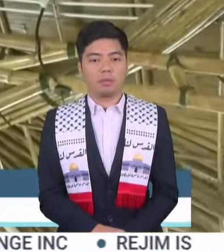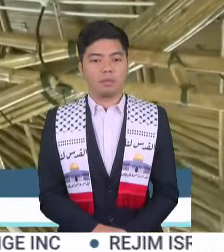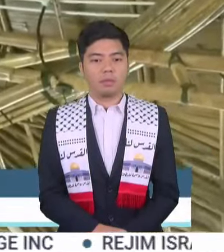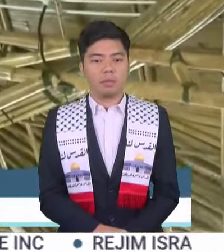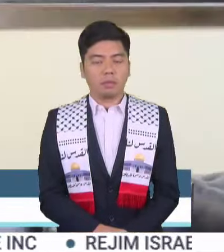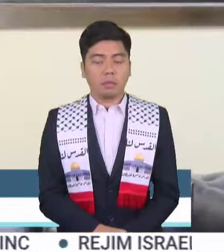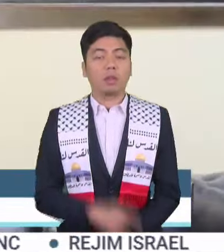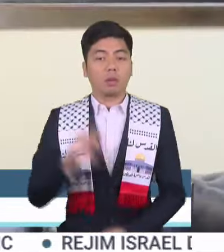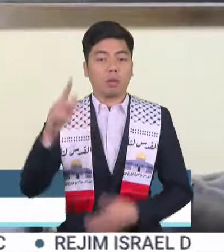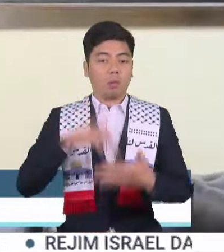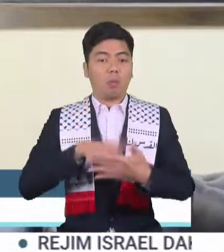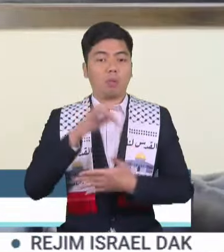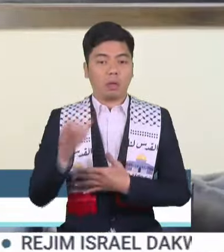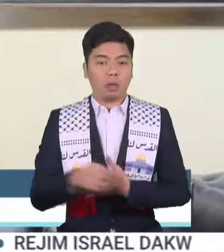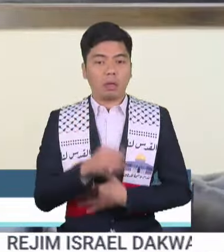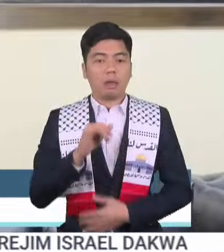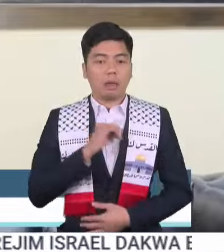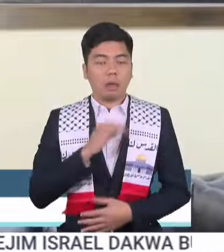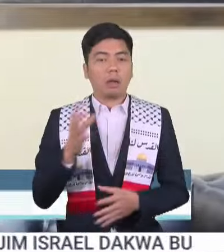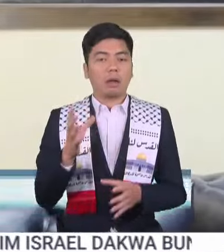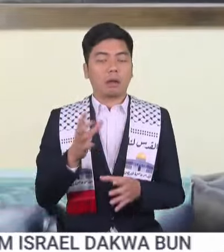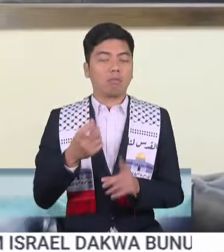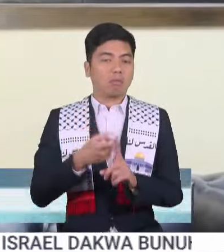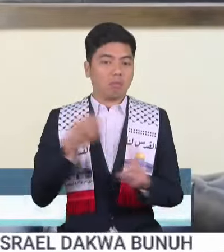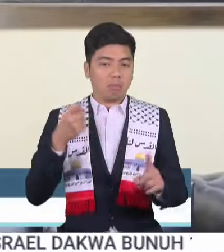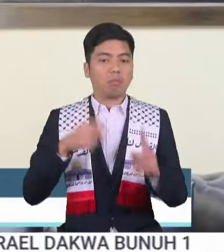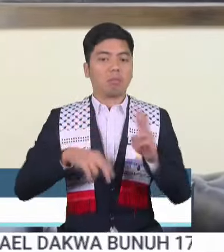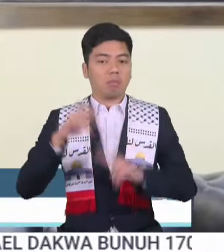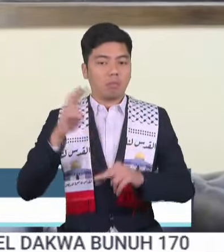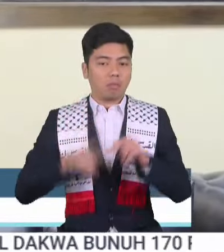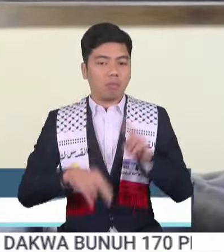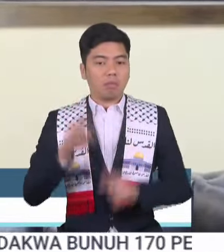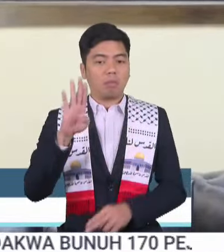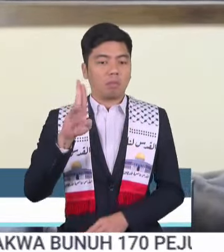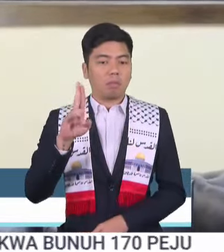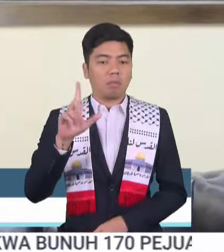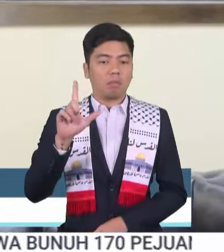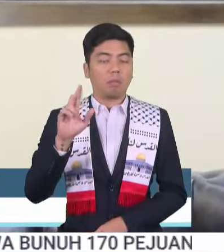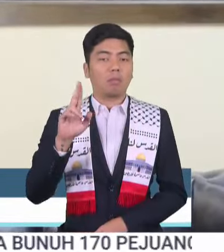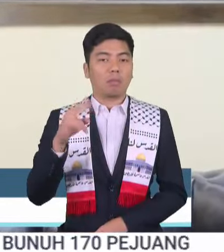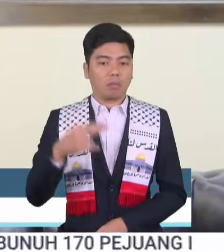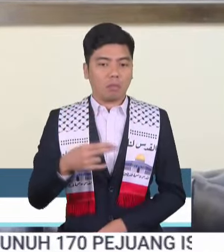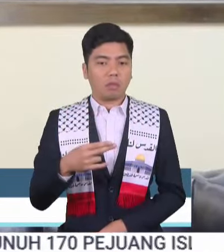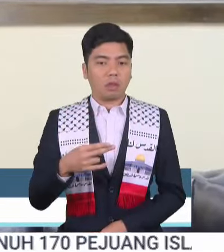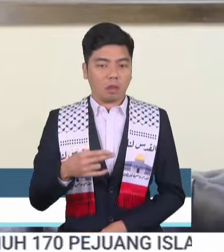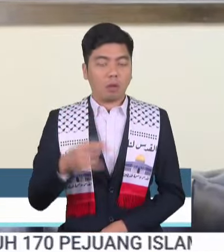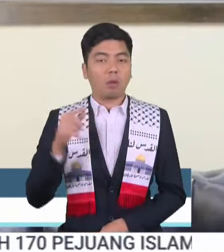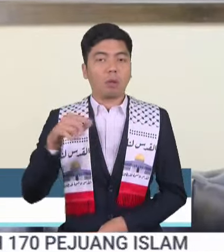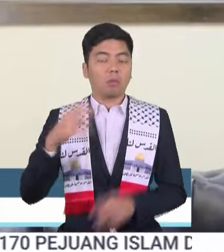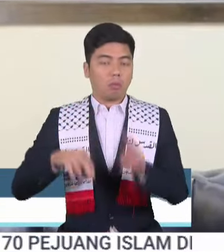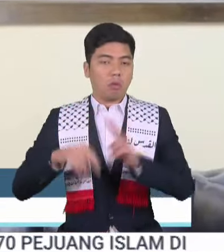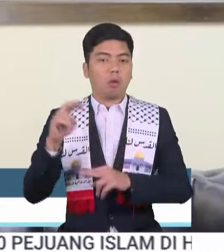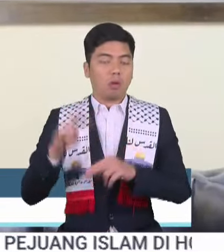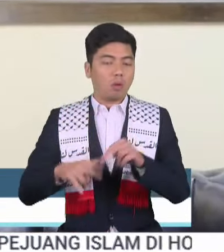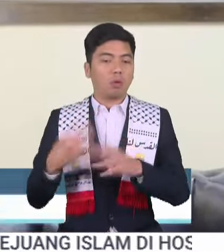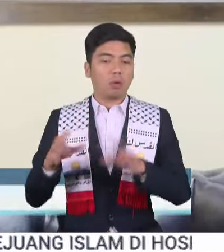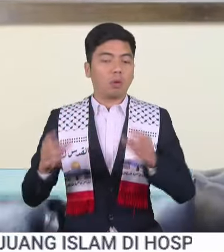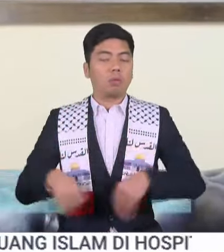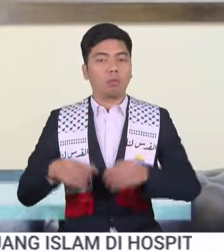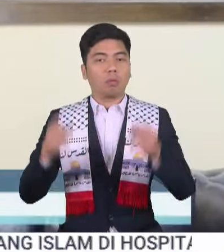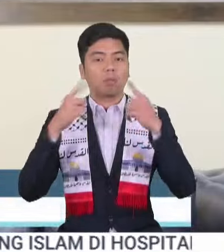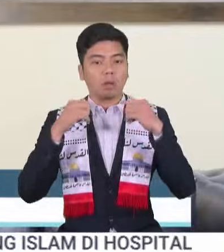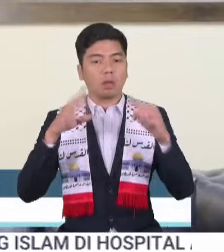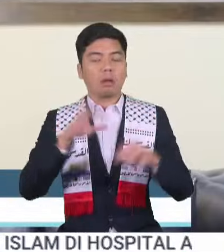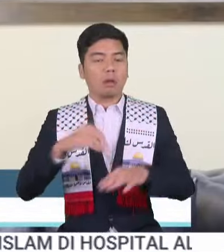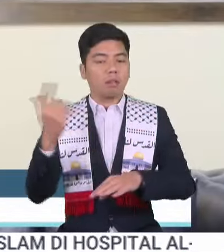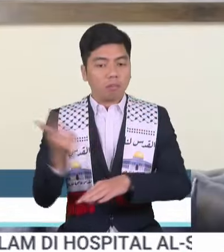Melalui projek ini, selain daripada pembinaan surau buluh, satu manual pembangunan telah dihasilkan dan latihan